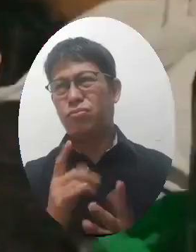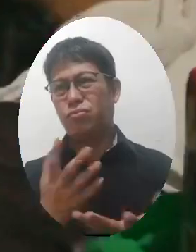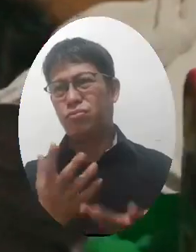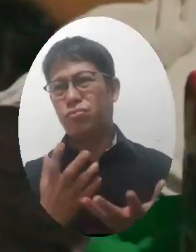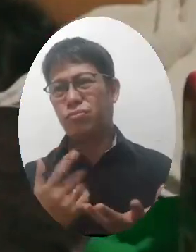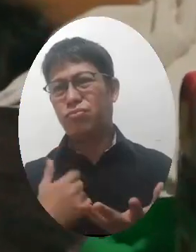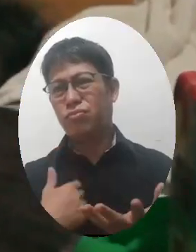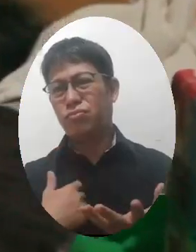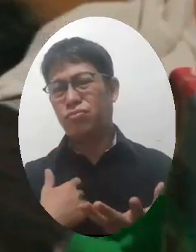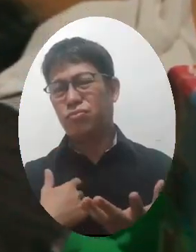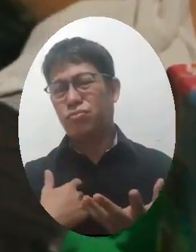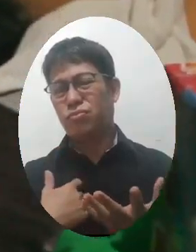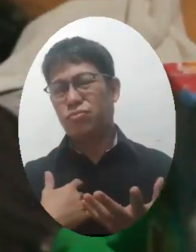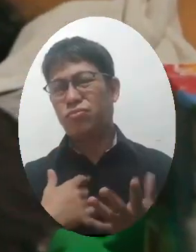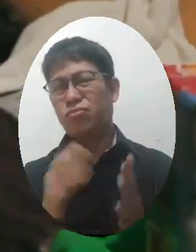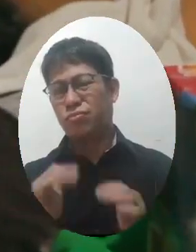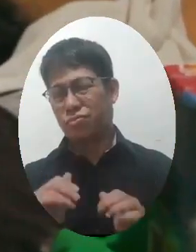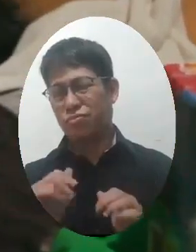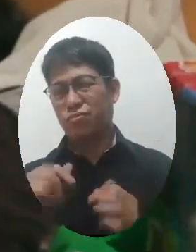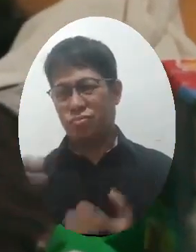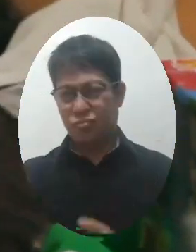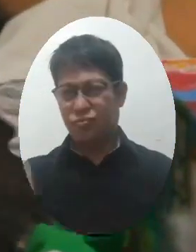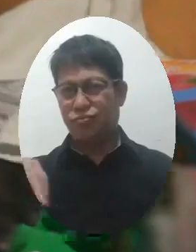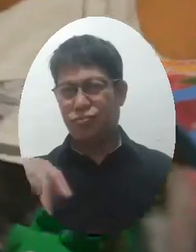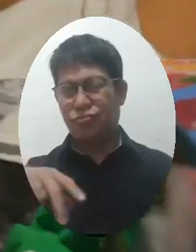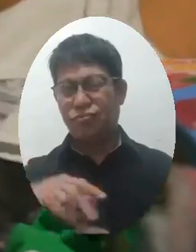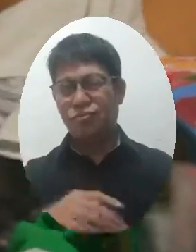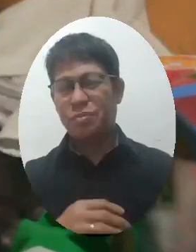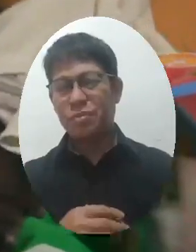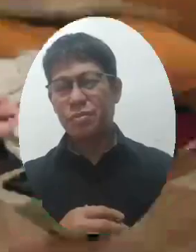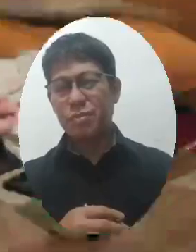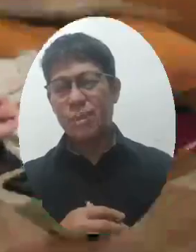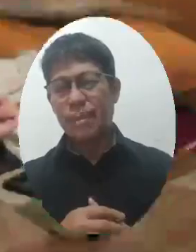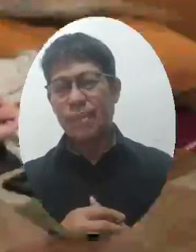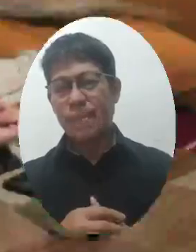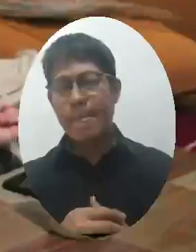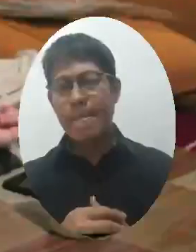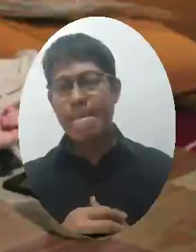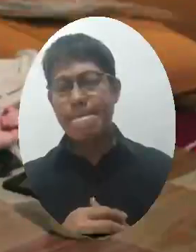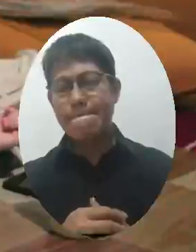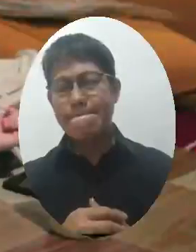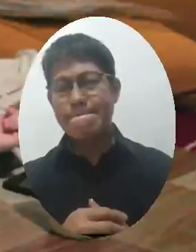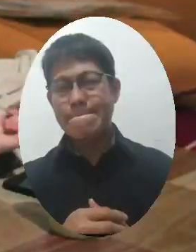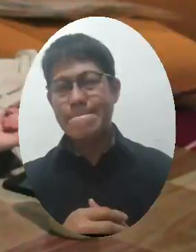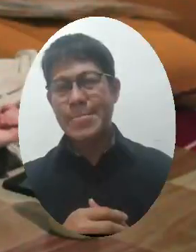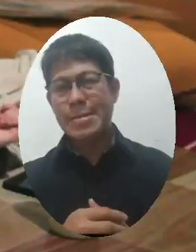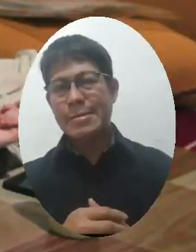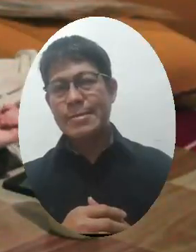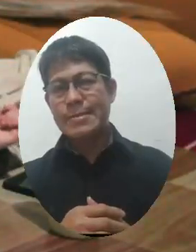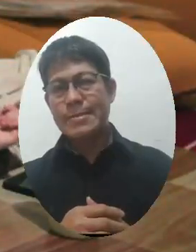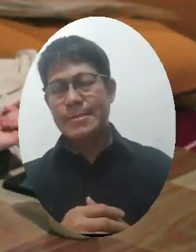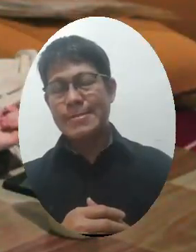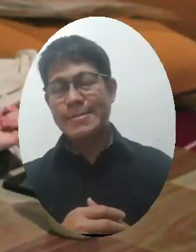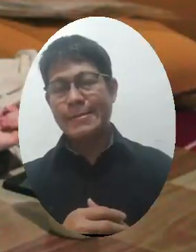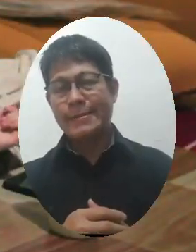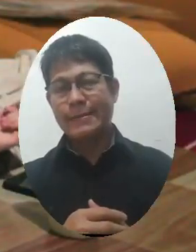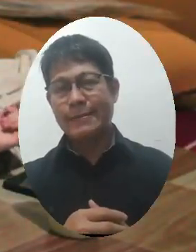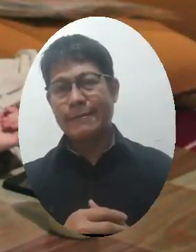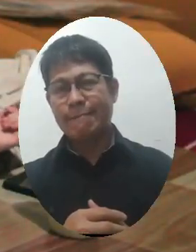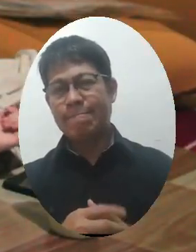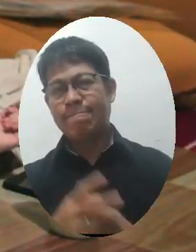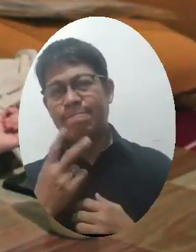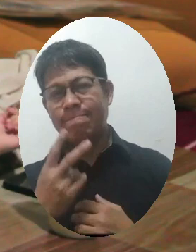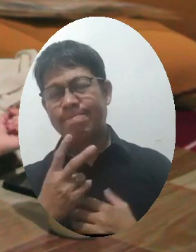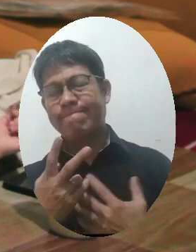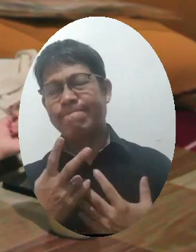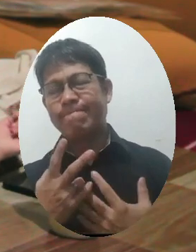Ang pangarap ko para sa kanya ay makalakad po. Yun po talaga yung gustong gusto ko. Kasi para po makita